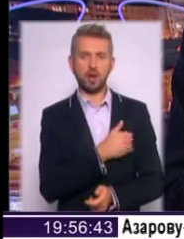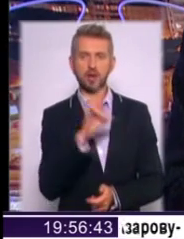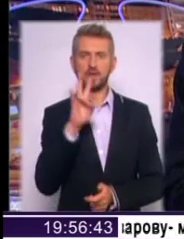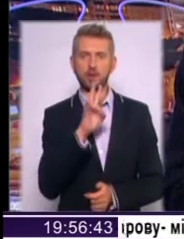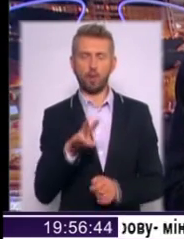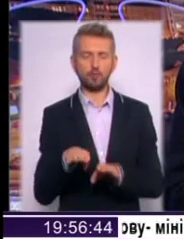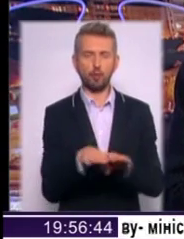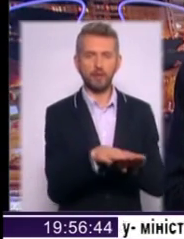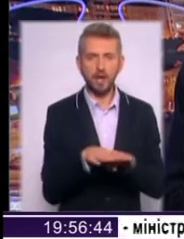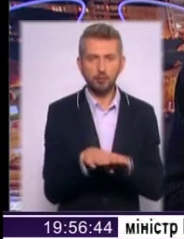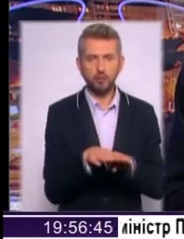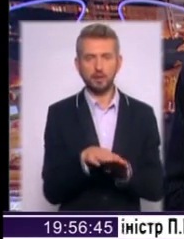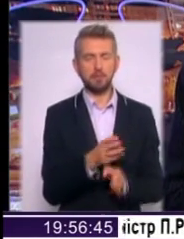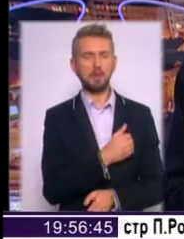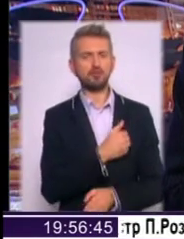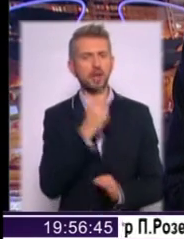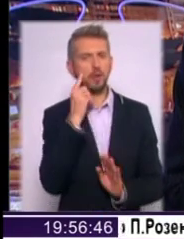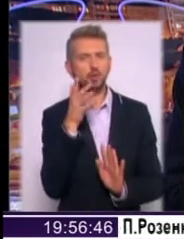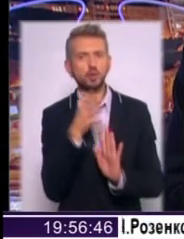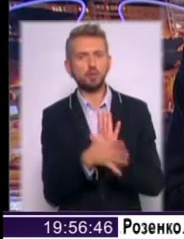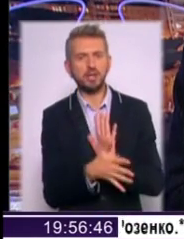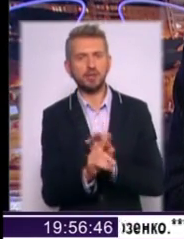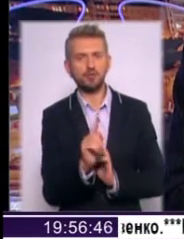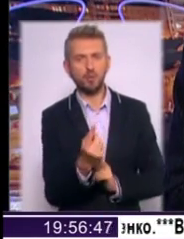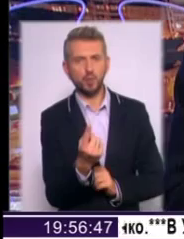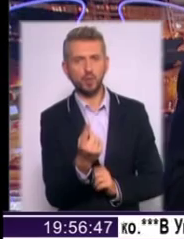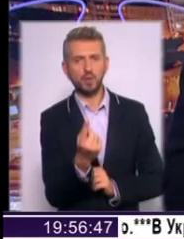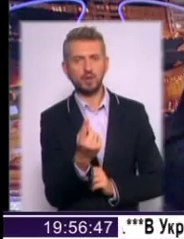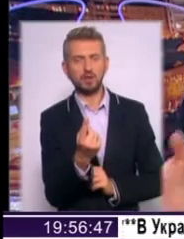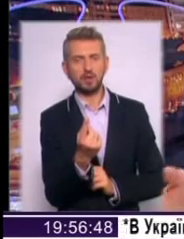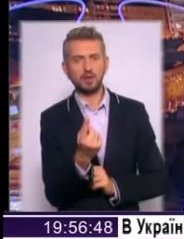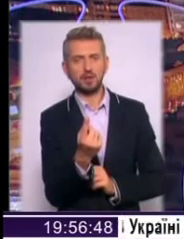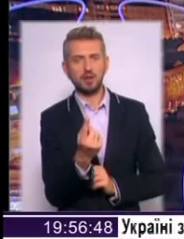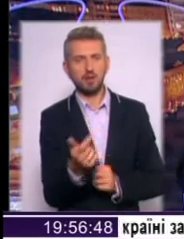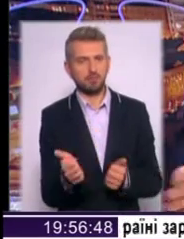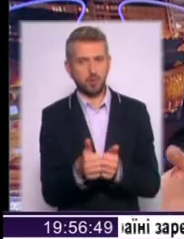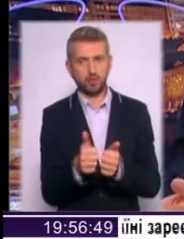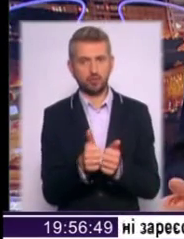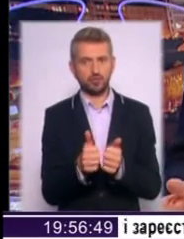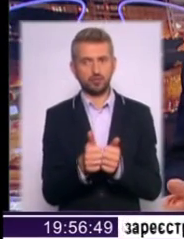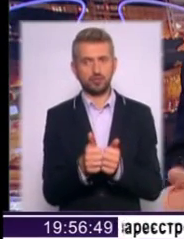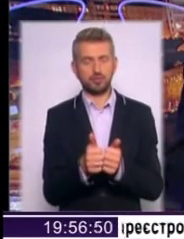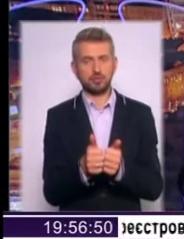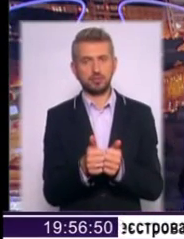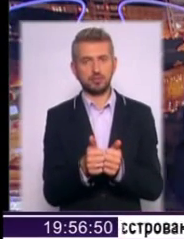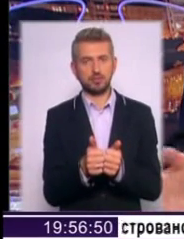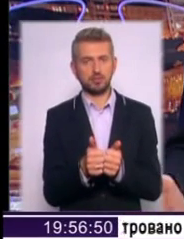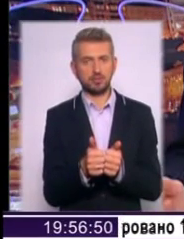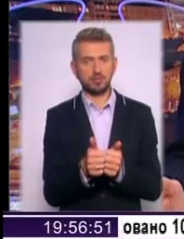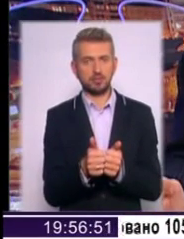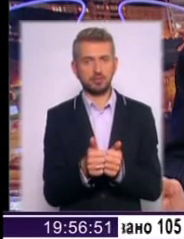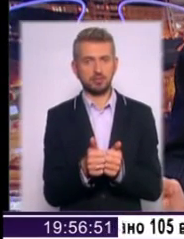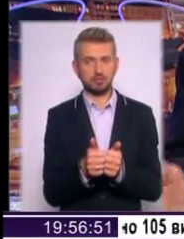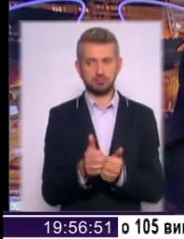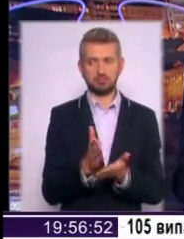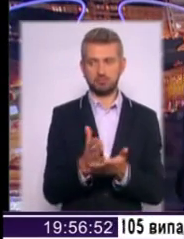єдності, бажання зрозуміти, чому, власне кажучи, от поруч так само патріотичні